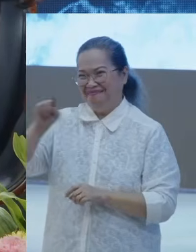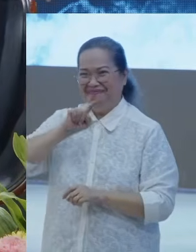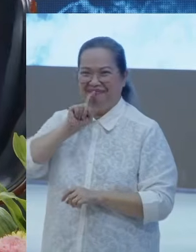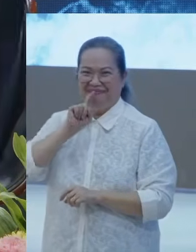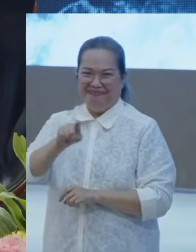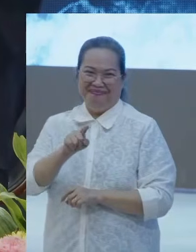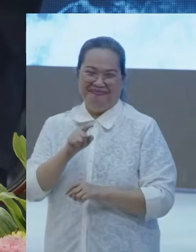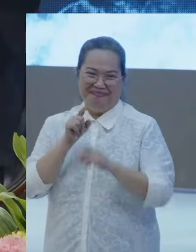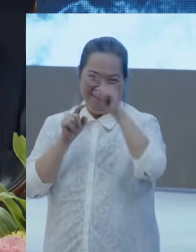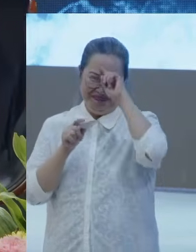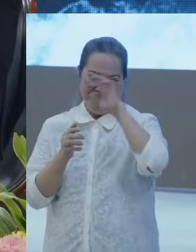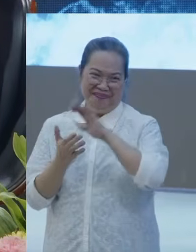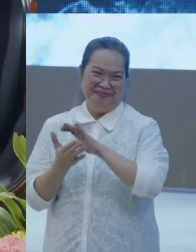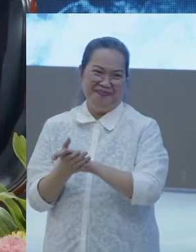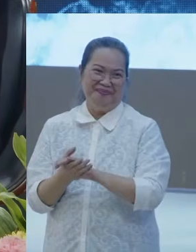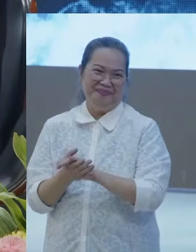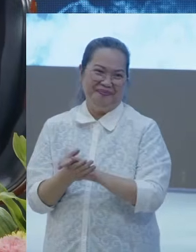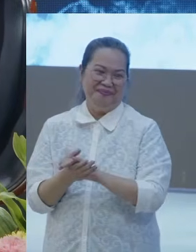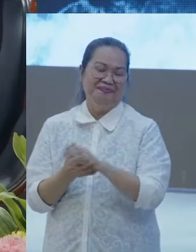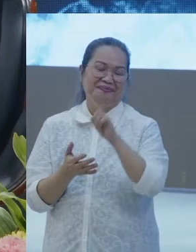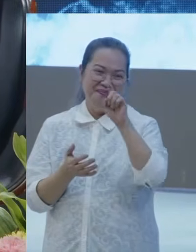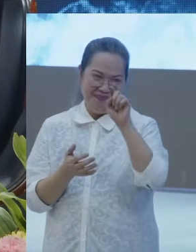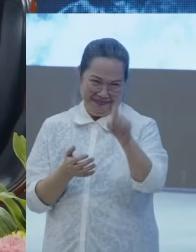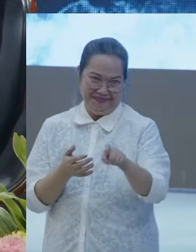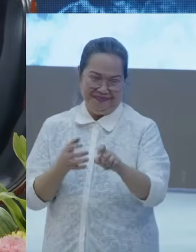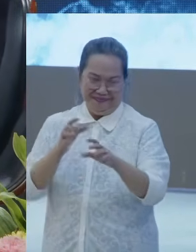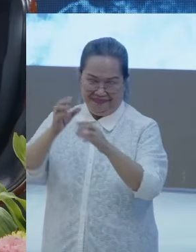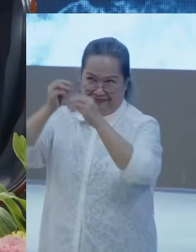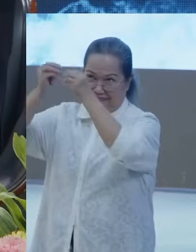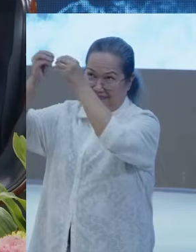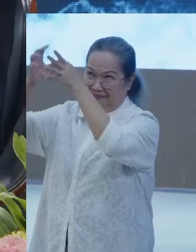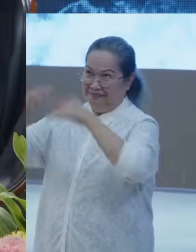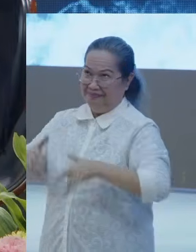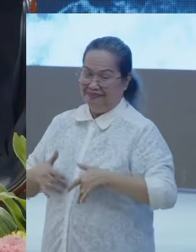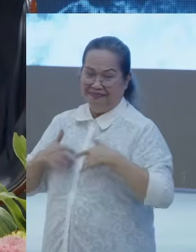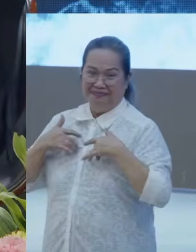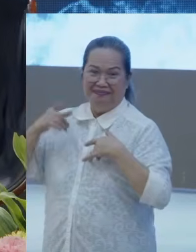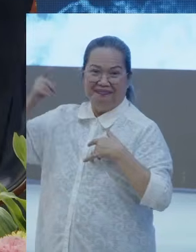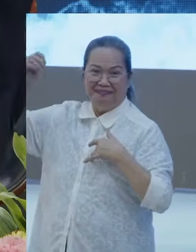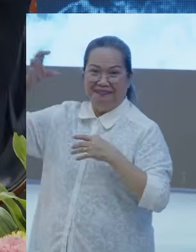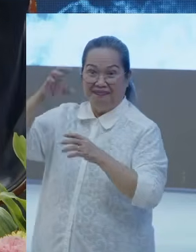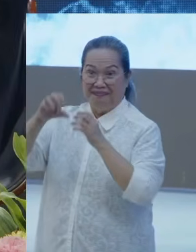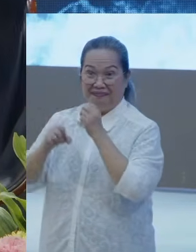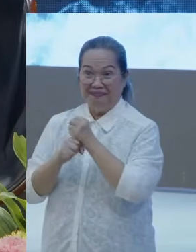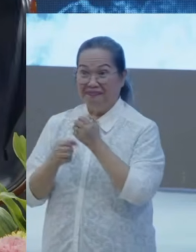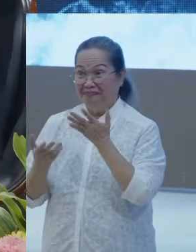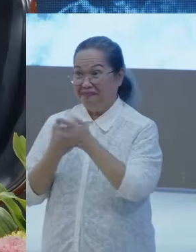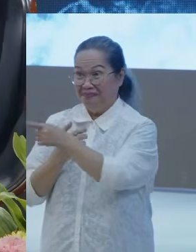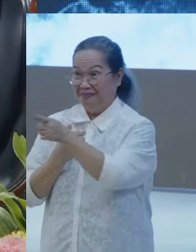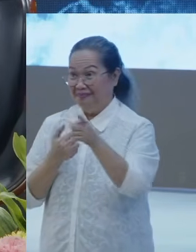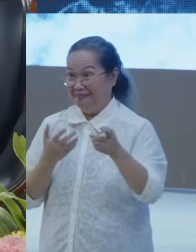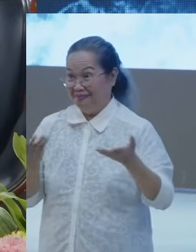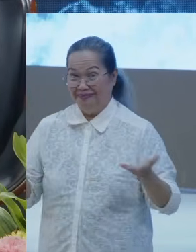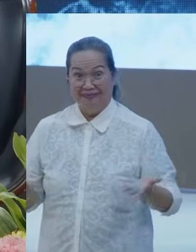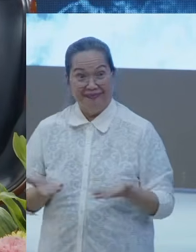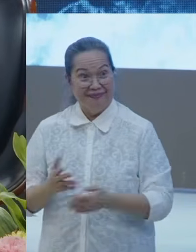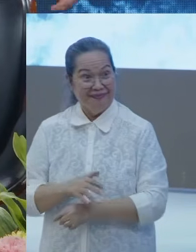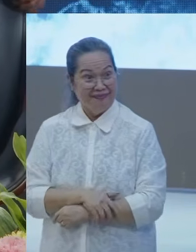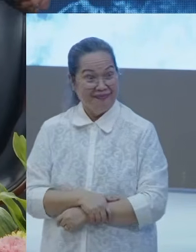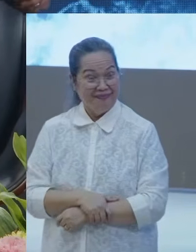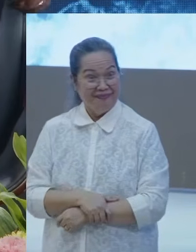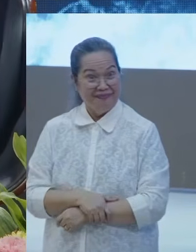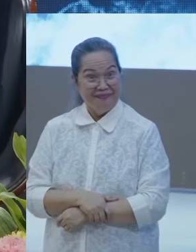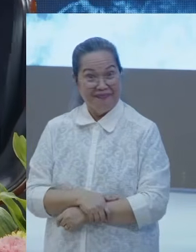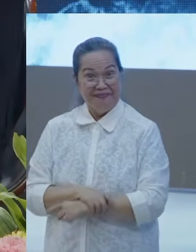kanya ang ating mga buhay. Baka meron sa inyo nandito, parang yung